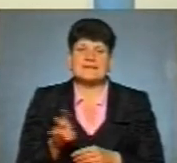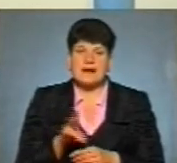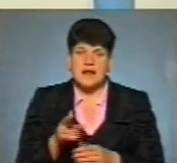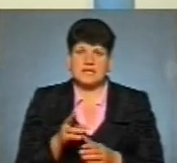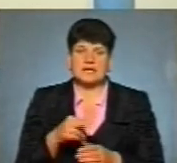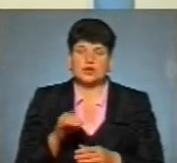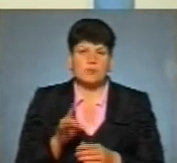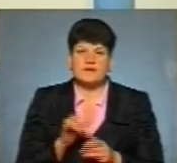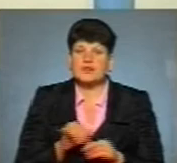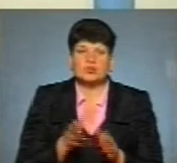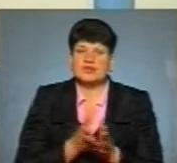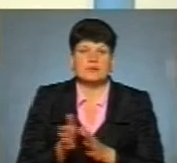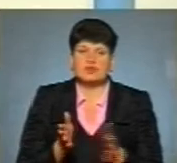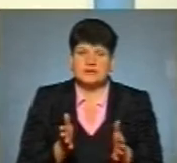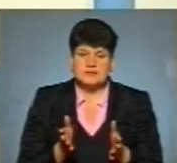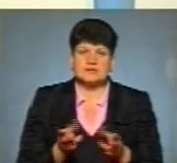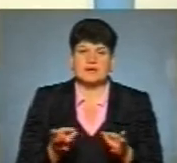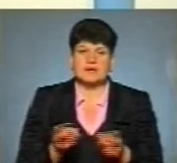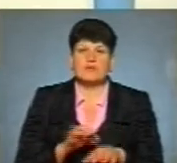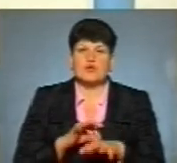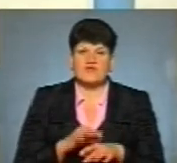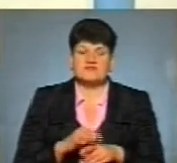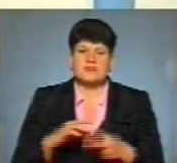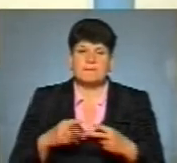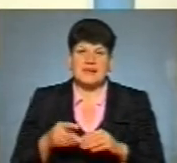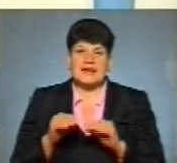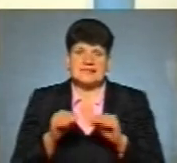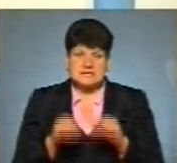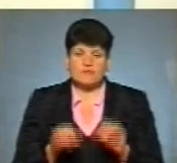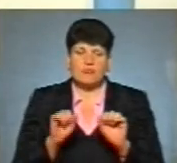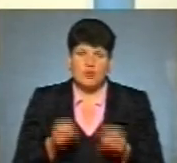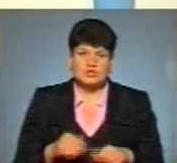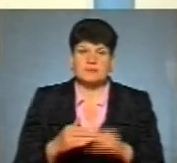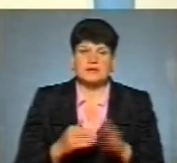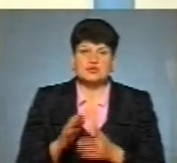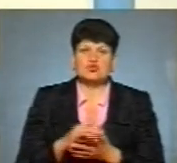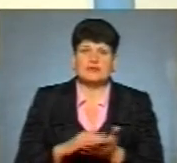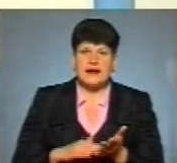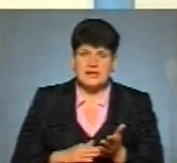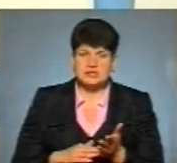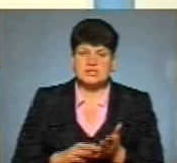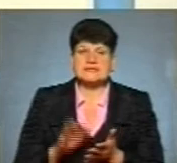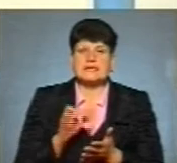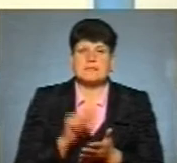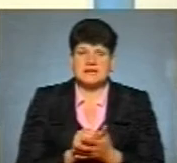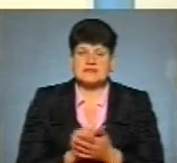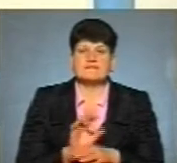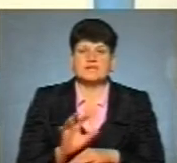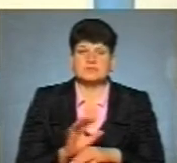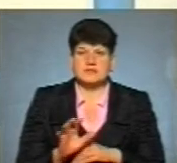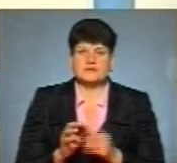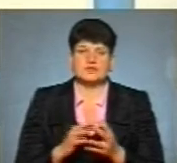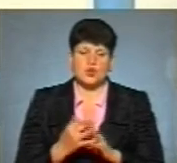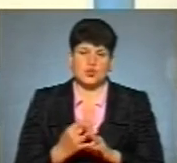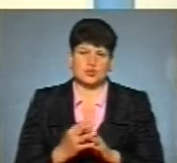і провівши пересів, можна практично далі продовжити, яка от зайнятися виробництвом